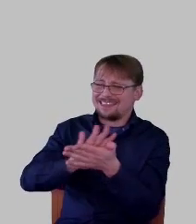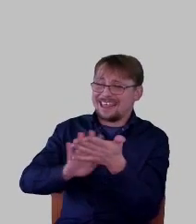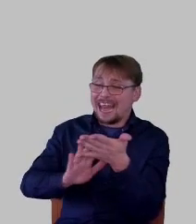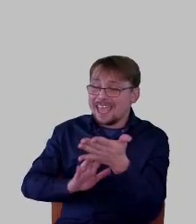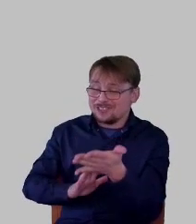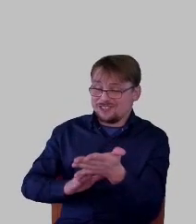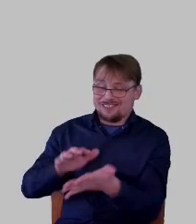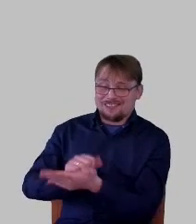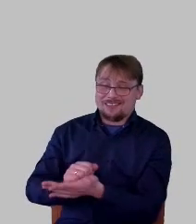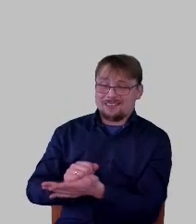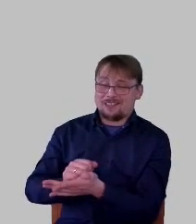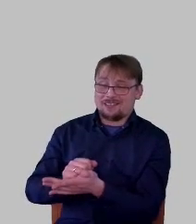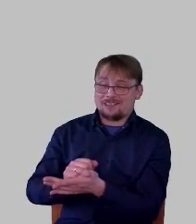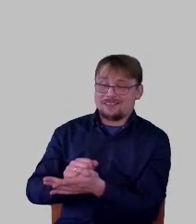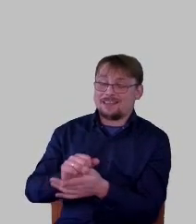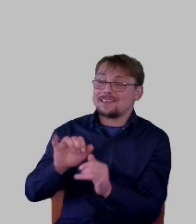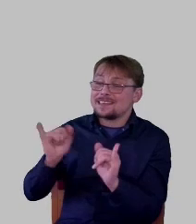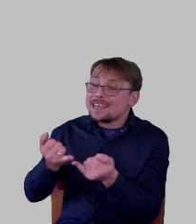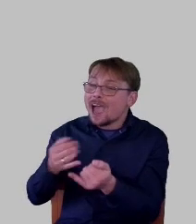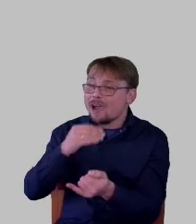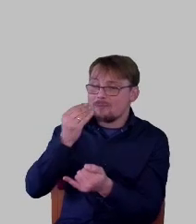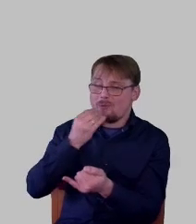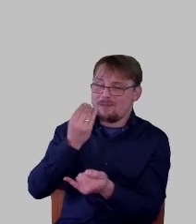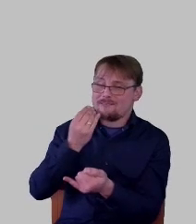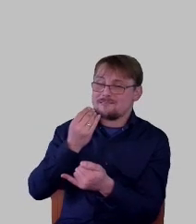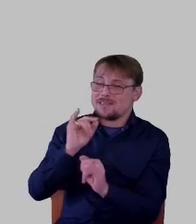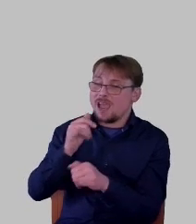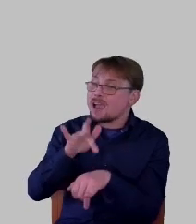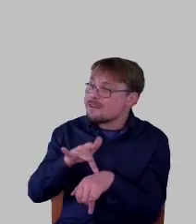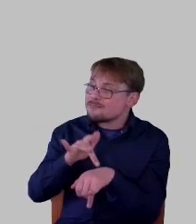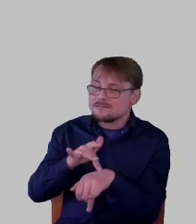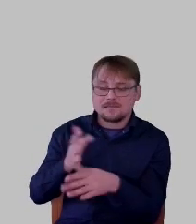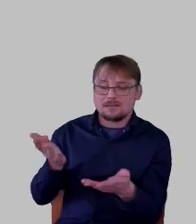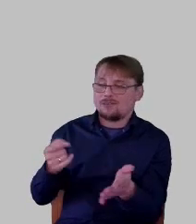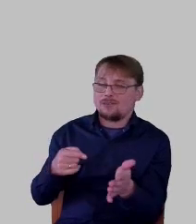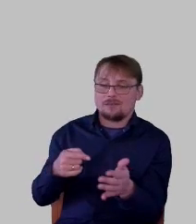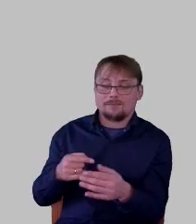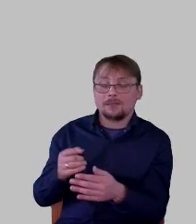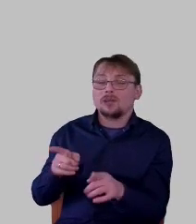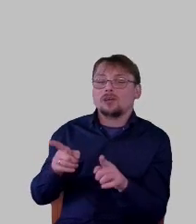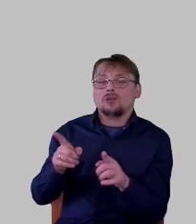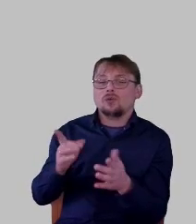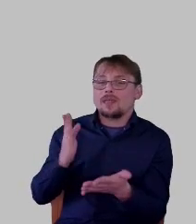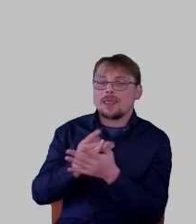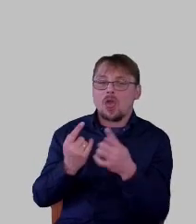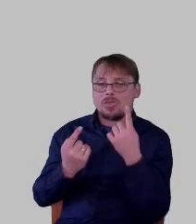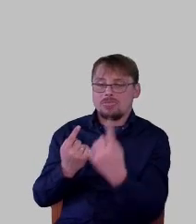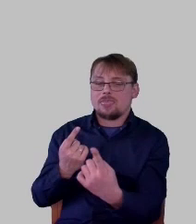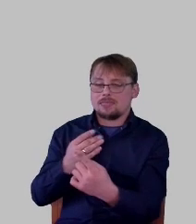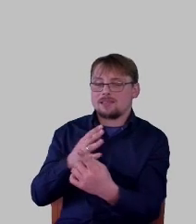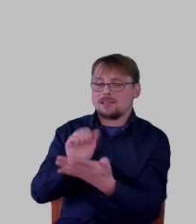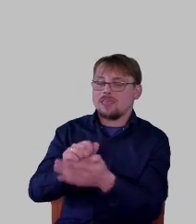tym dzieckiem, jak poprawiamy jego funkcjonowanie, ale to nie są jedyne oddziaływania pomocowe, jakie szkoła powinna